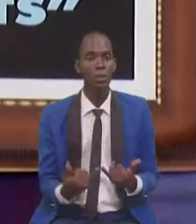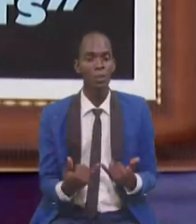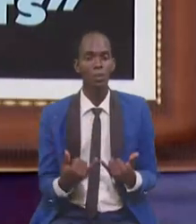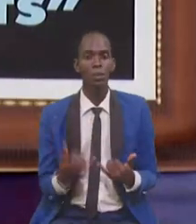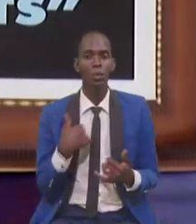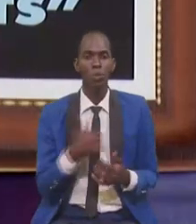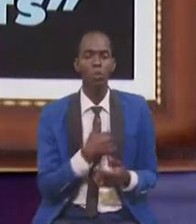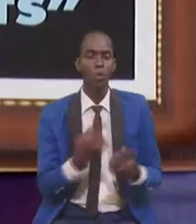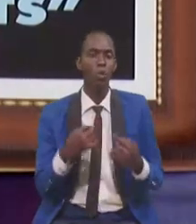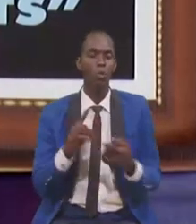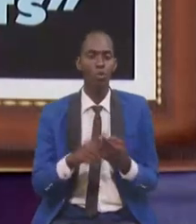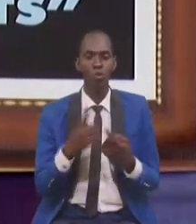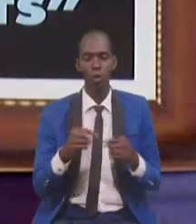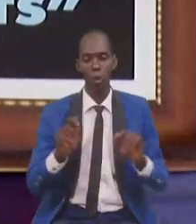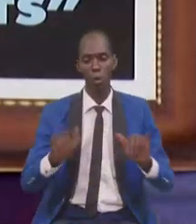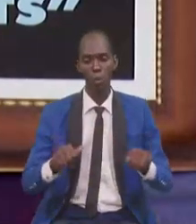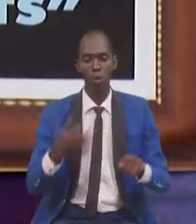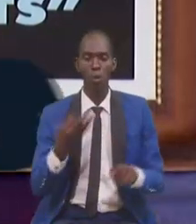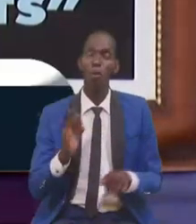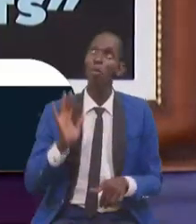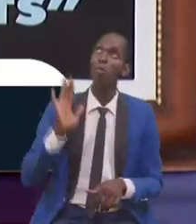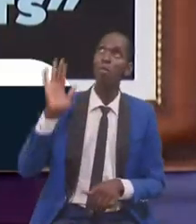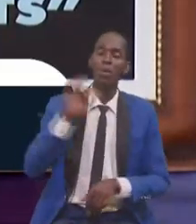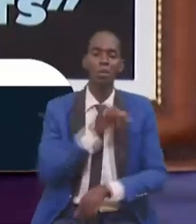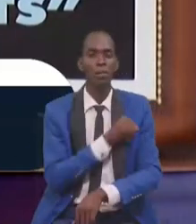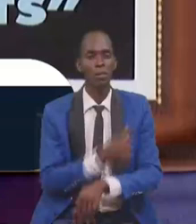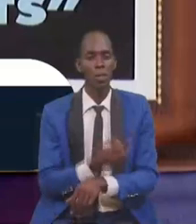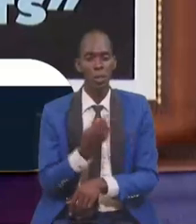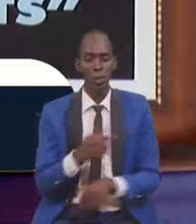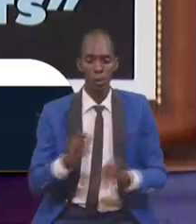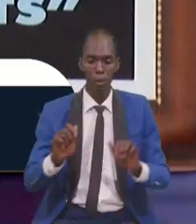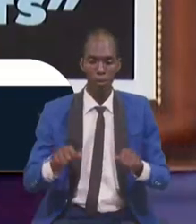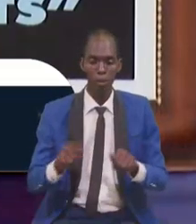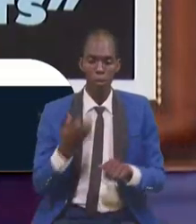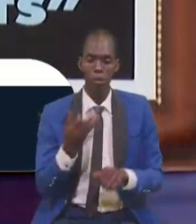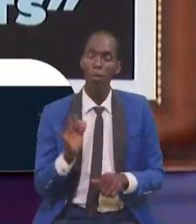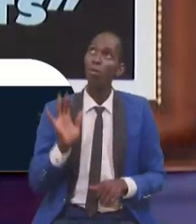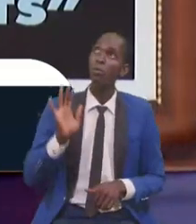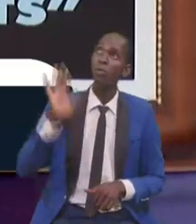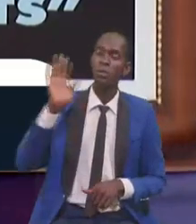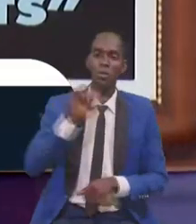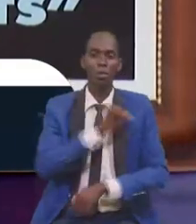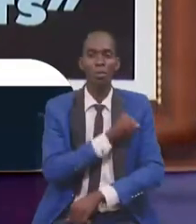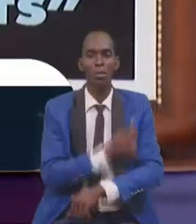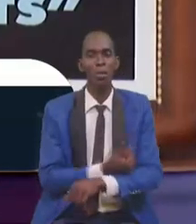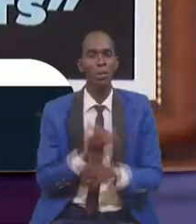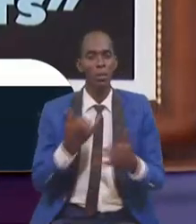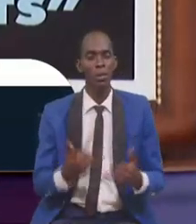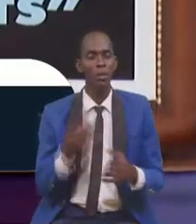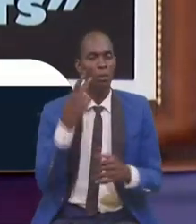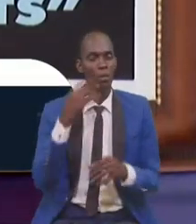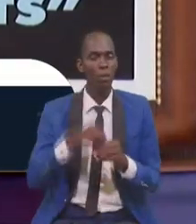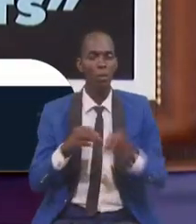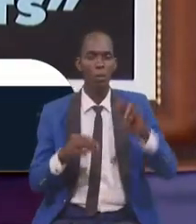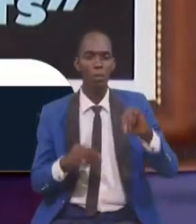Et allons maintenant à la aux possibilités de son autorité. Les possibilités de